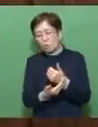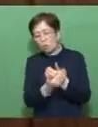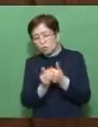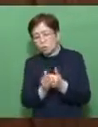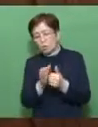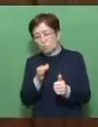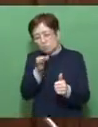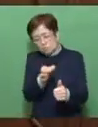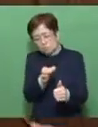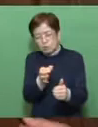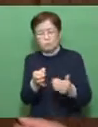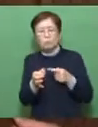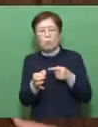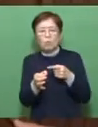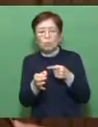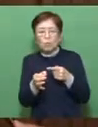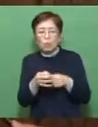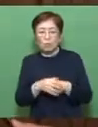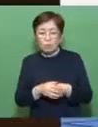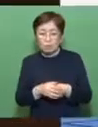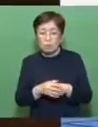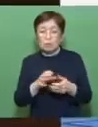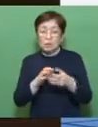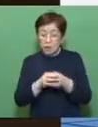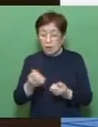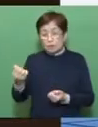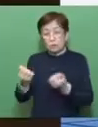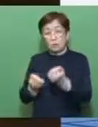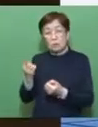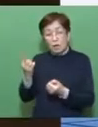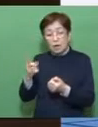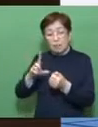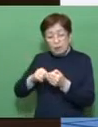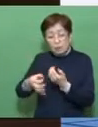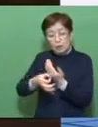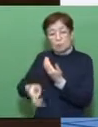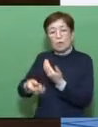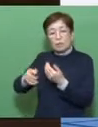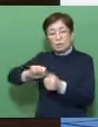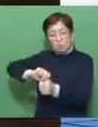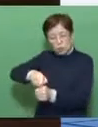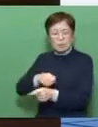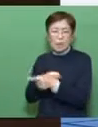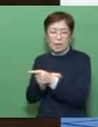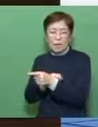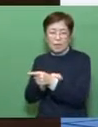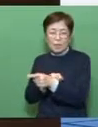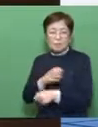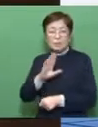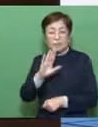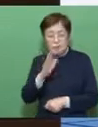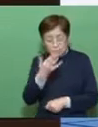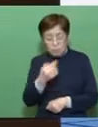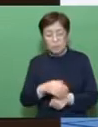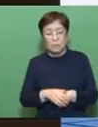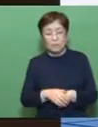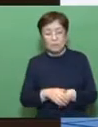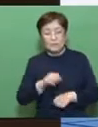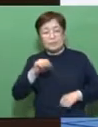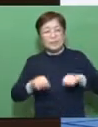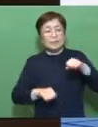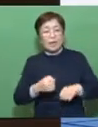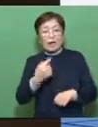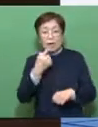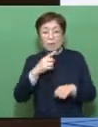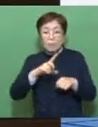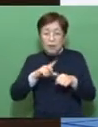はいですからあの自動者のように強制保険ではないんですけどもあの自転車